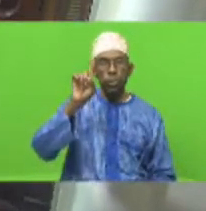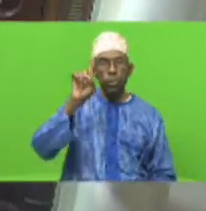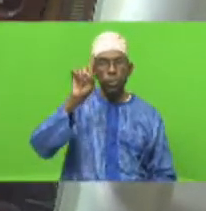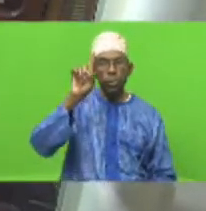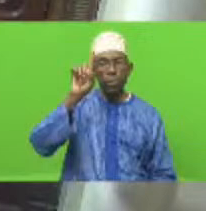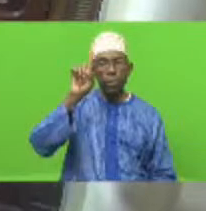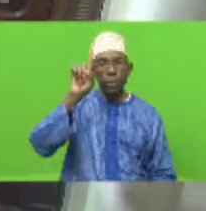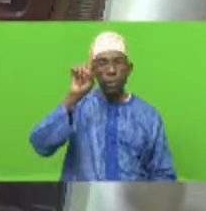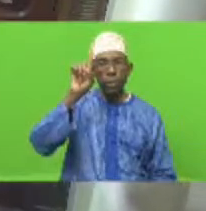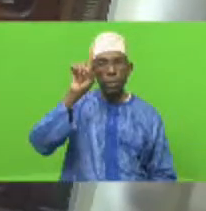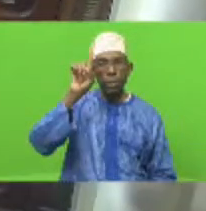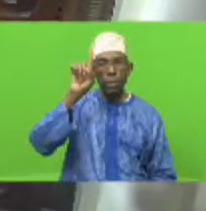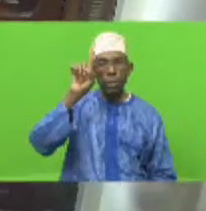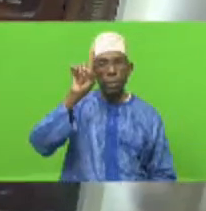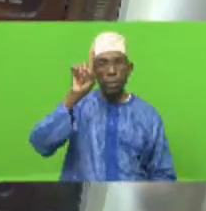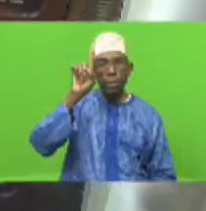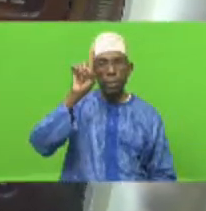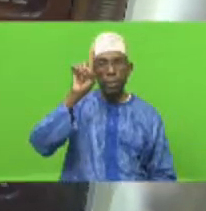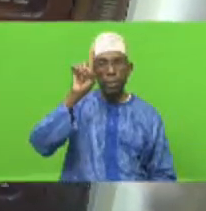رسول